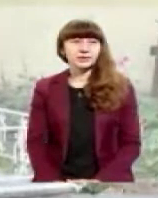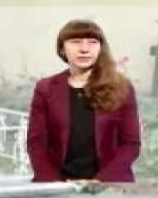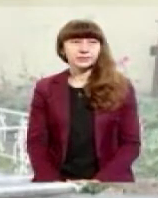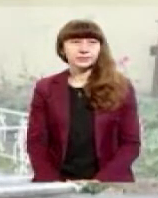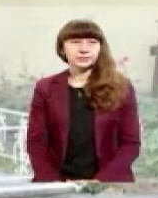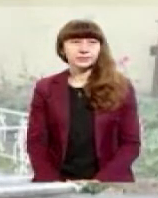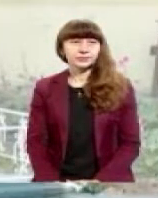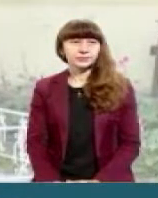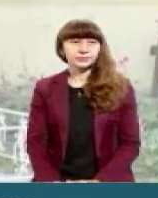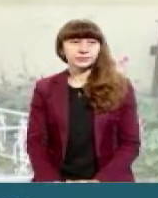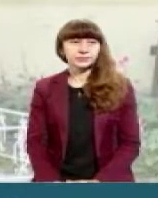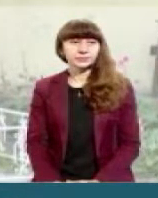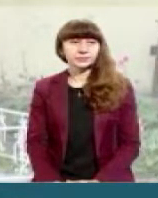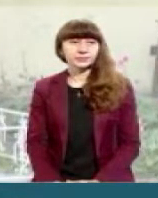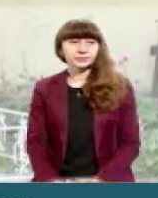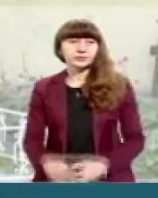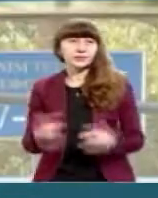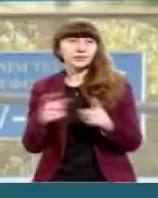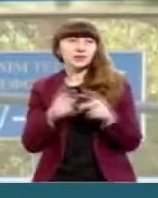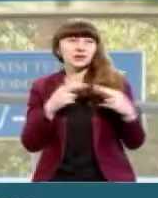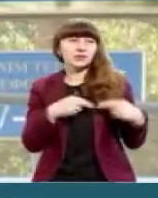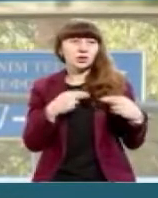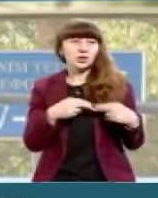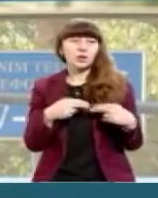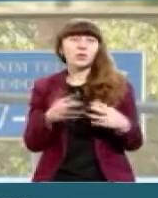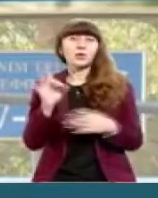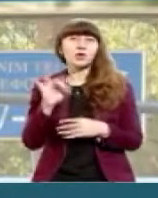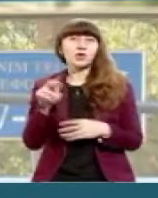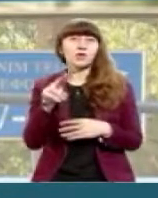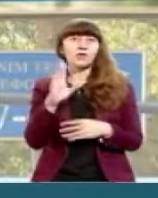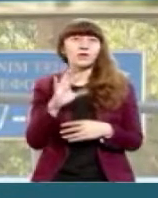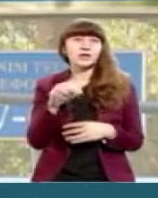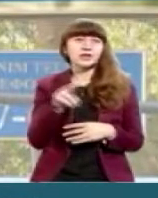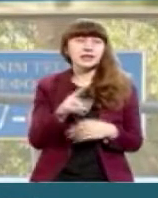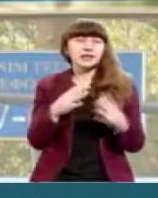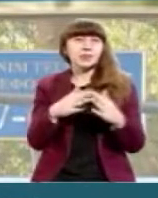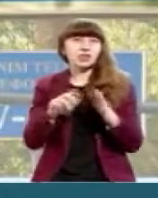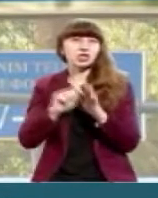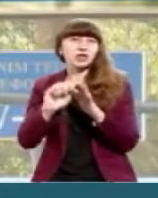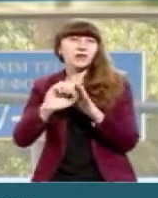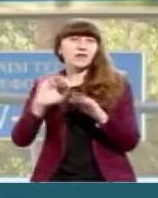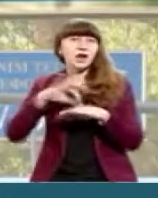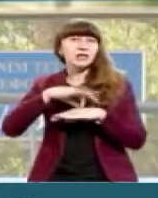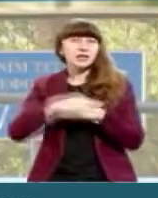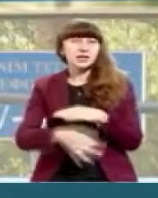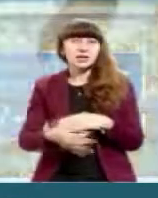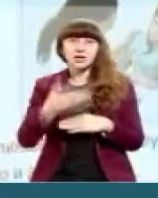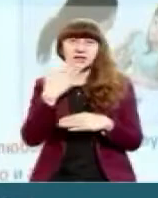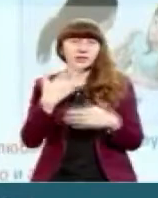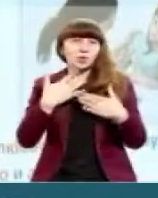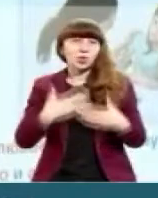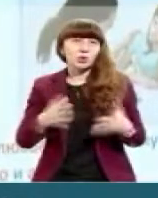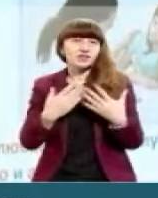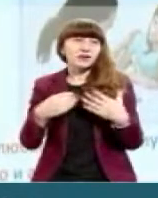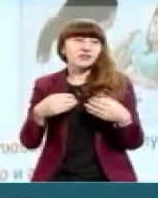Полиция департаменті қызметкерлерінің сөзінше тұрмыстық зорлық-зомбылықтың негізгі себептері отбасындағы жағдайдың тұрақсыздығына байланысты.